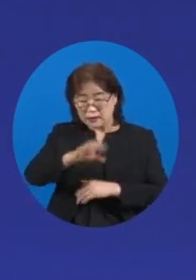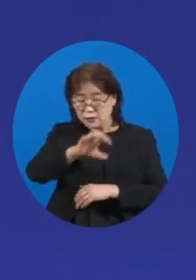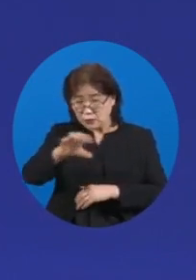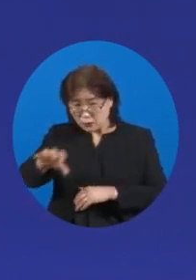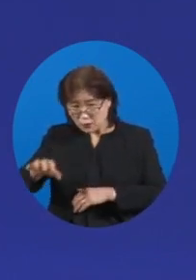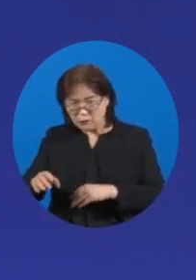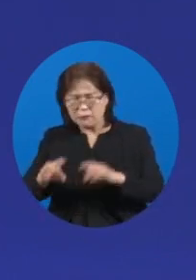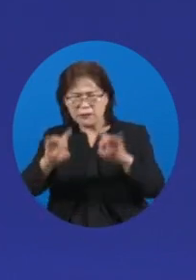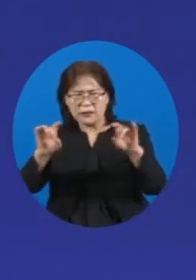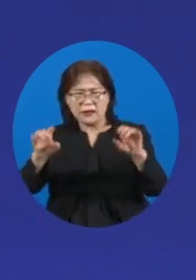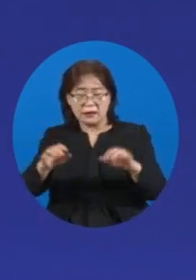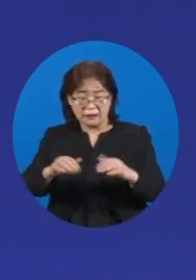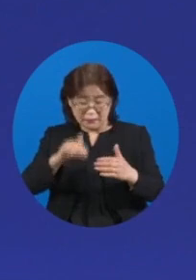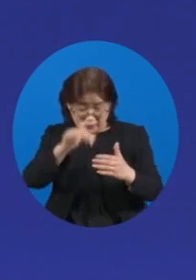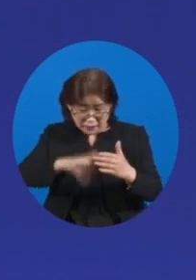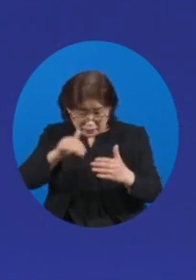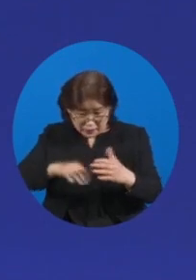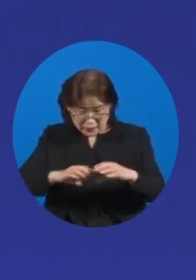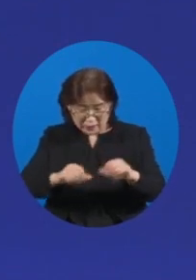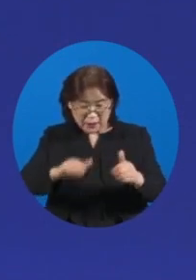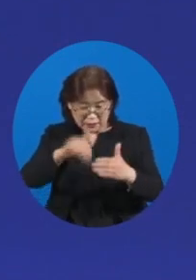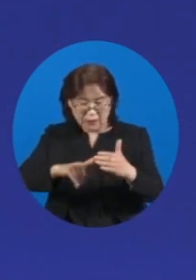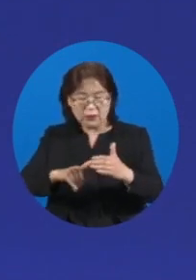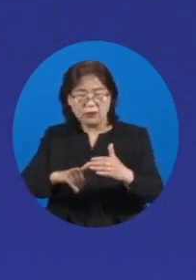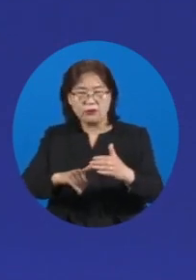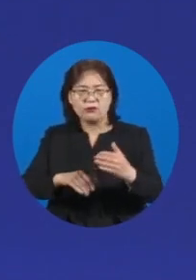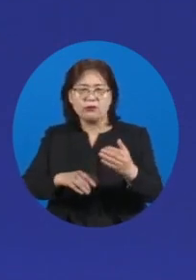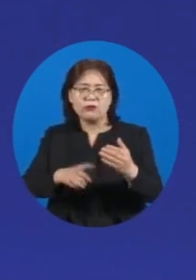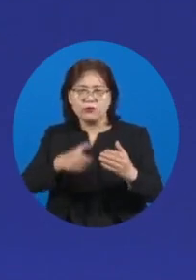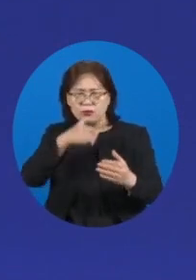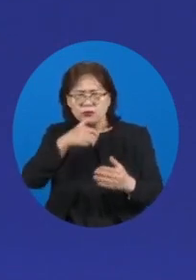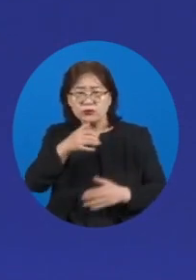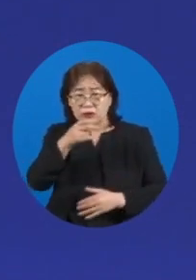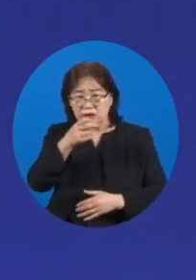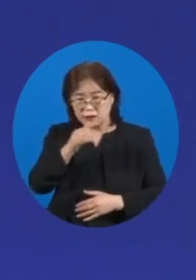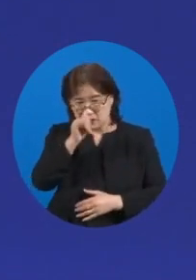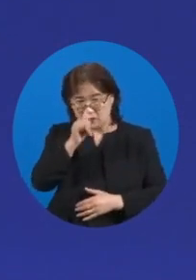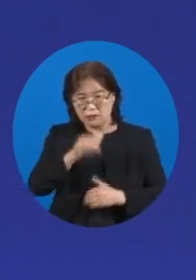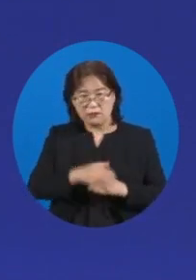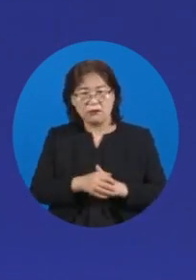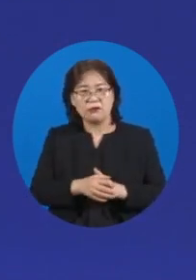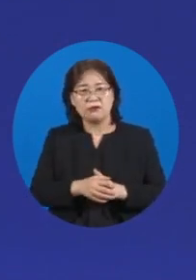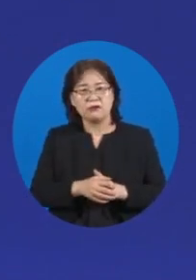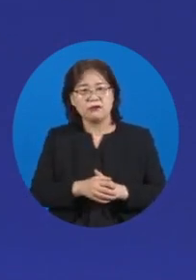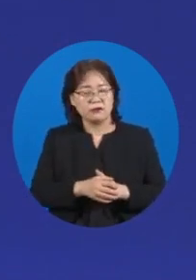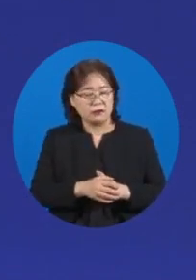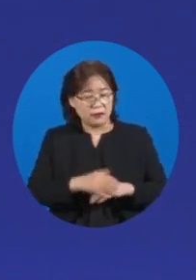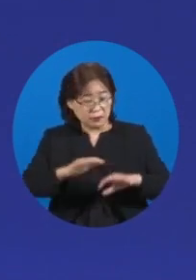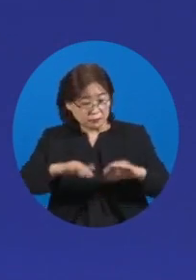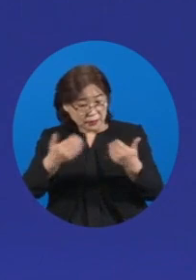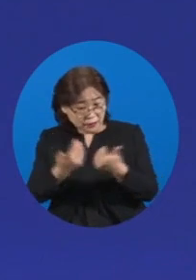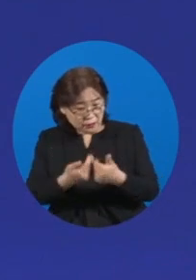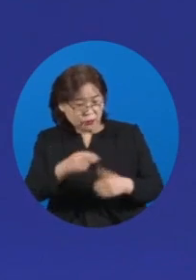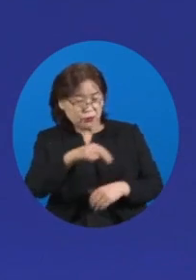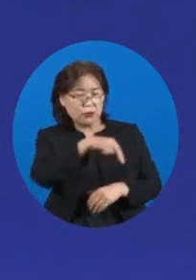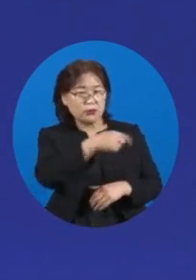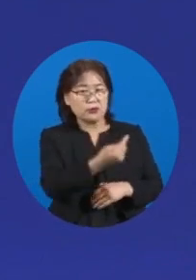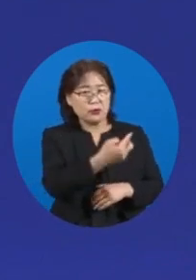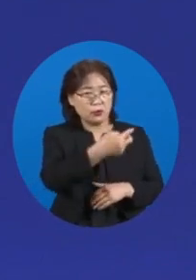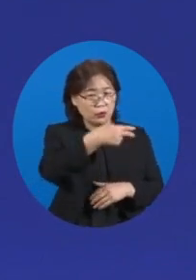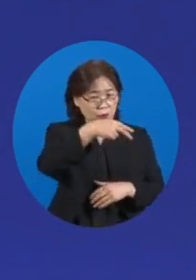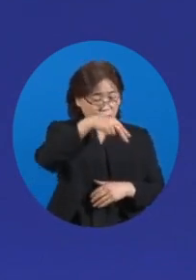파괴되면 물에 근원을 만나게 된거죠 반면에 소동과 호무라는 의인